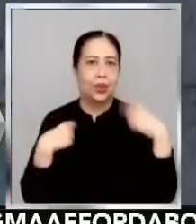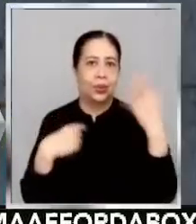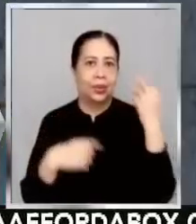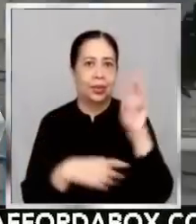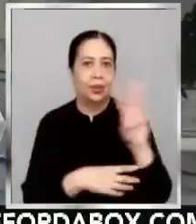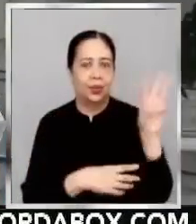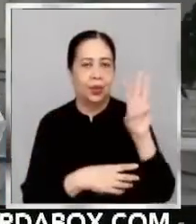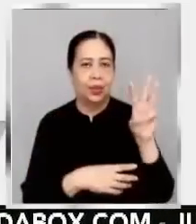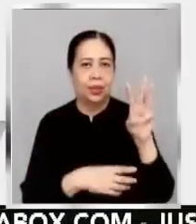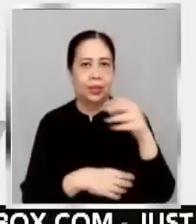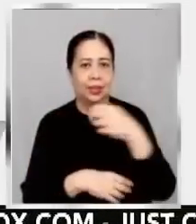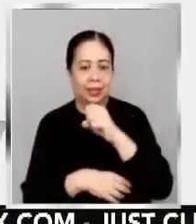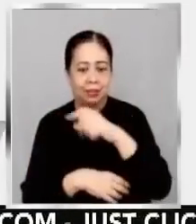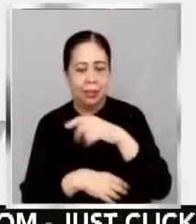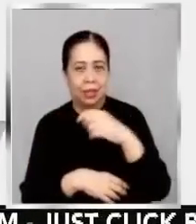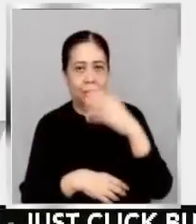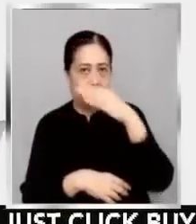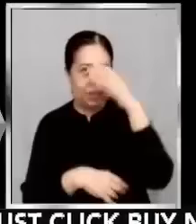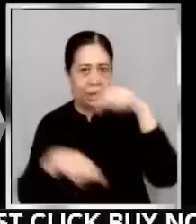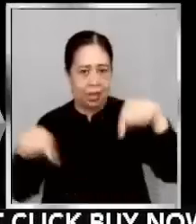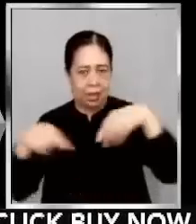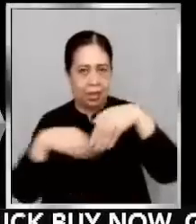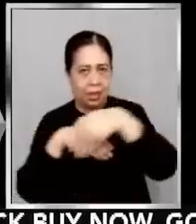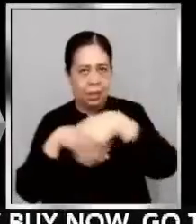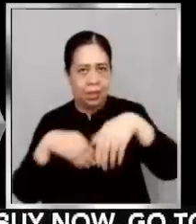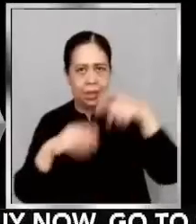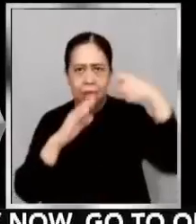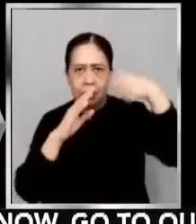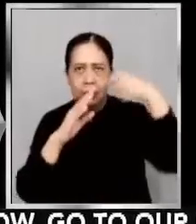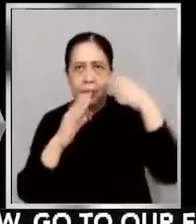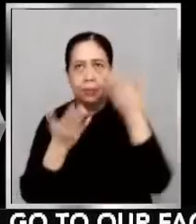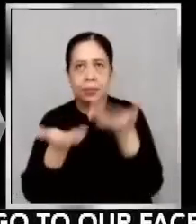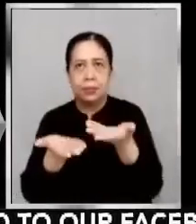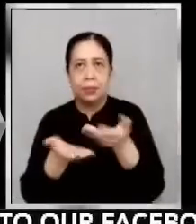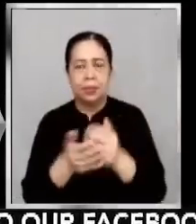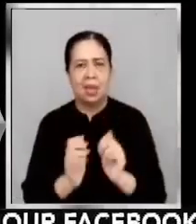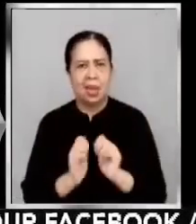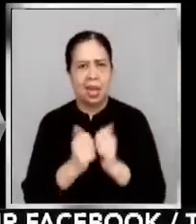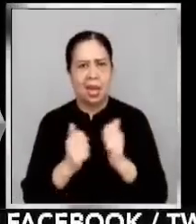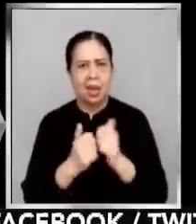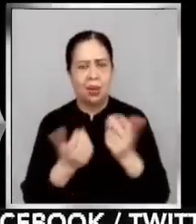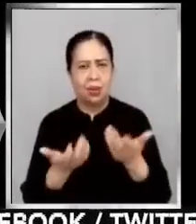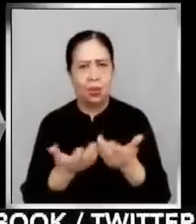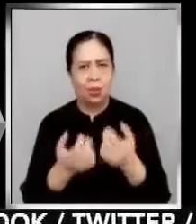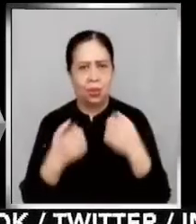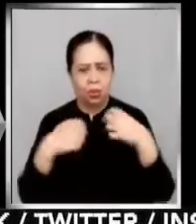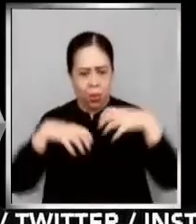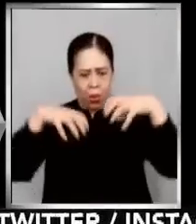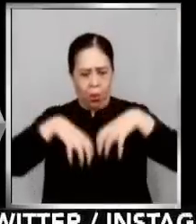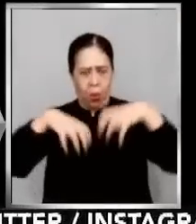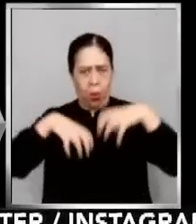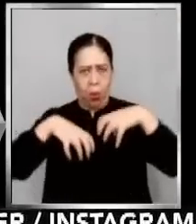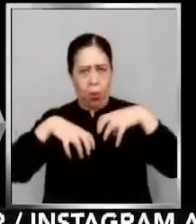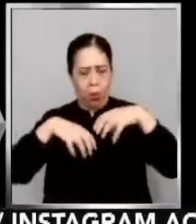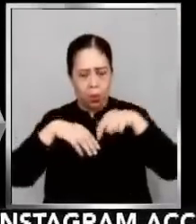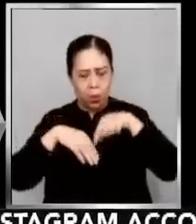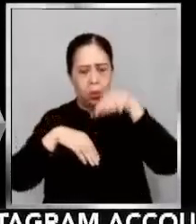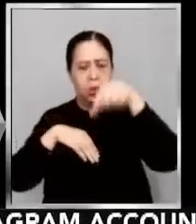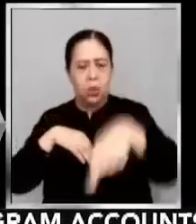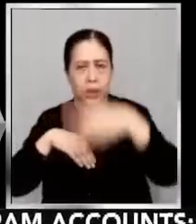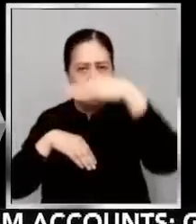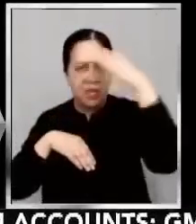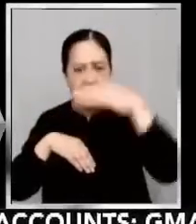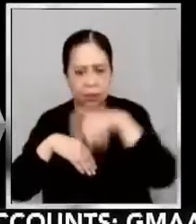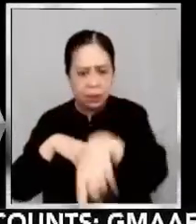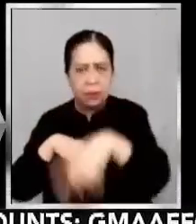ng San Pedro at Binyan, ito ang kanyang na-videohan. Paano sa San Pedro ay malakas ang buhos ng ulan? Ngayong sa bahagi ng Binyan, halos tuyo ang